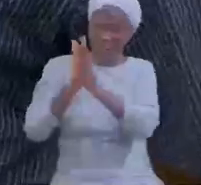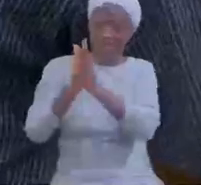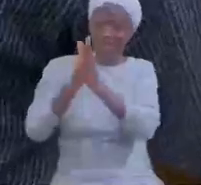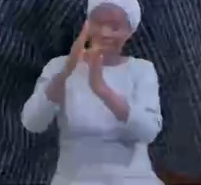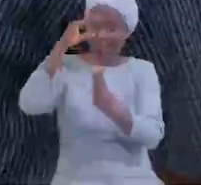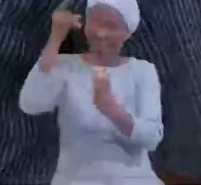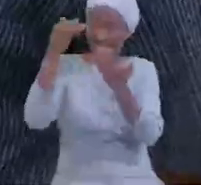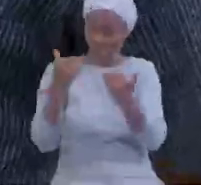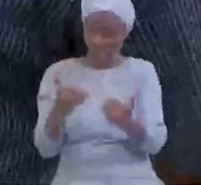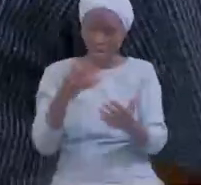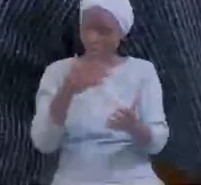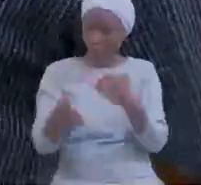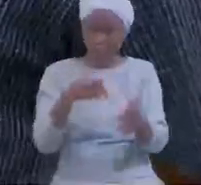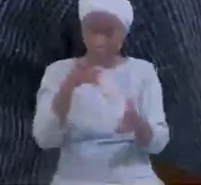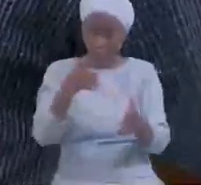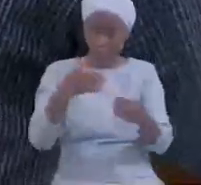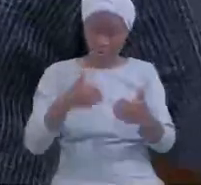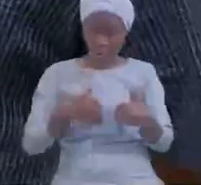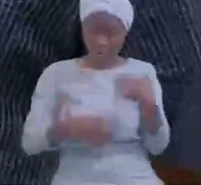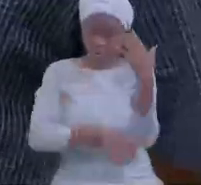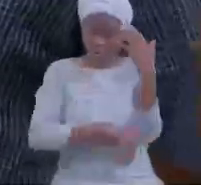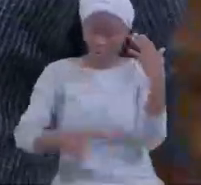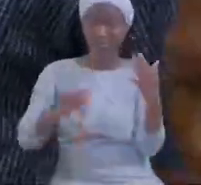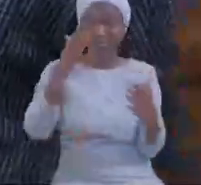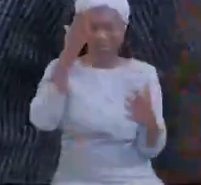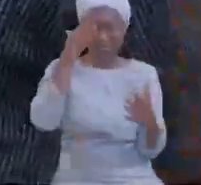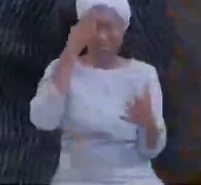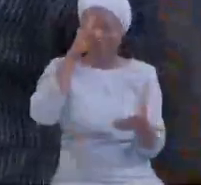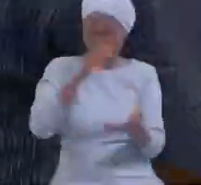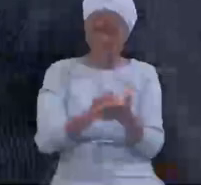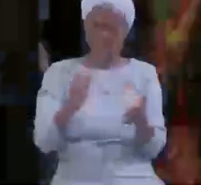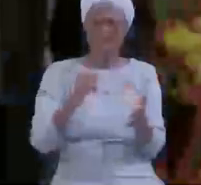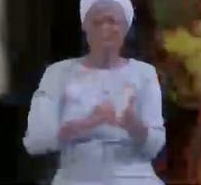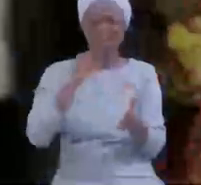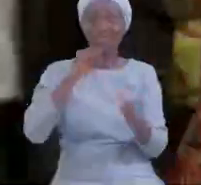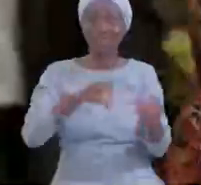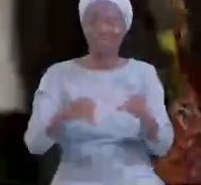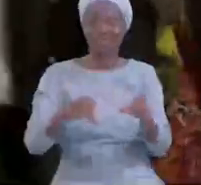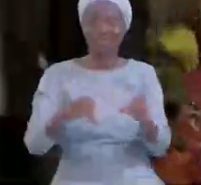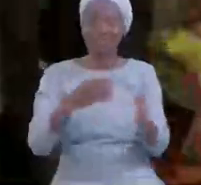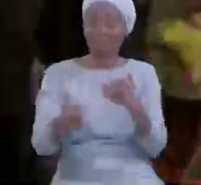Ce que vous avez déraciné, sachez-le que c'est déraciné.